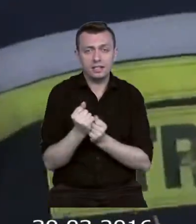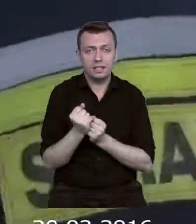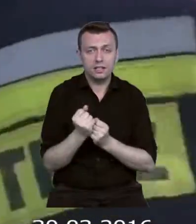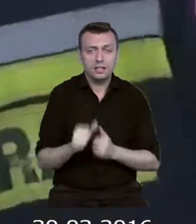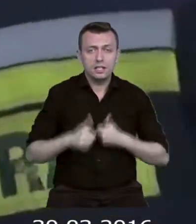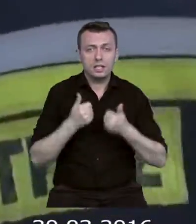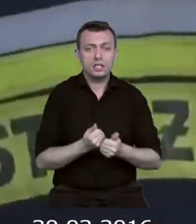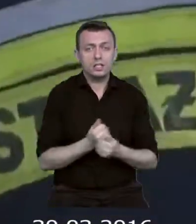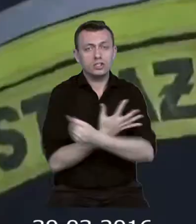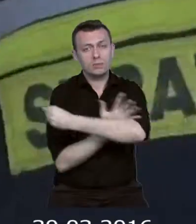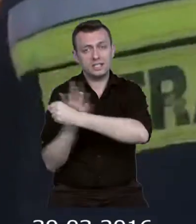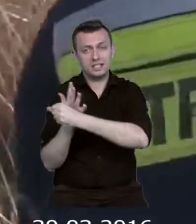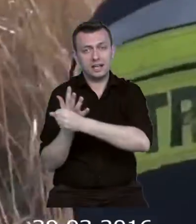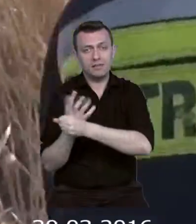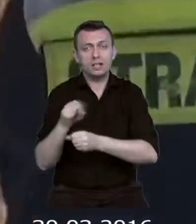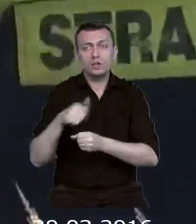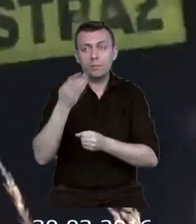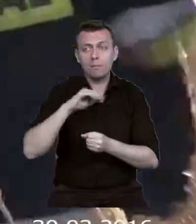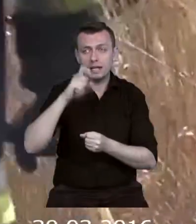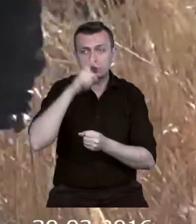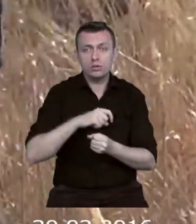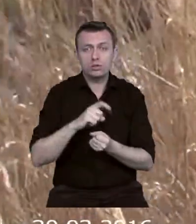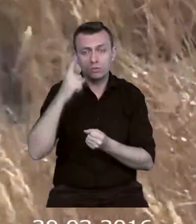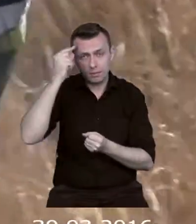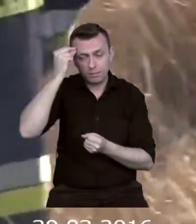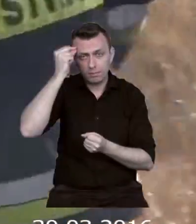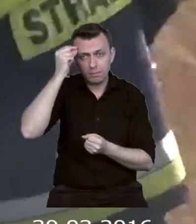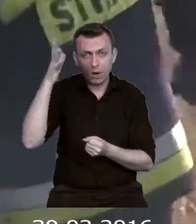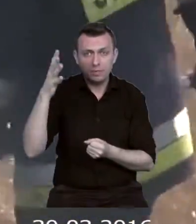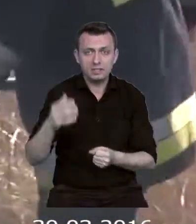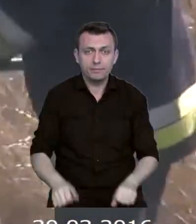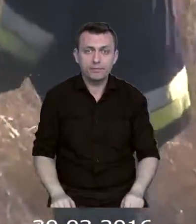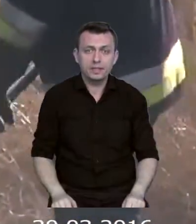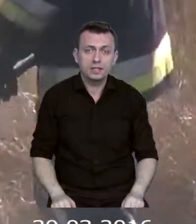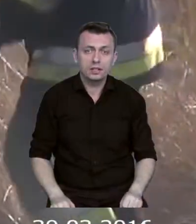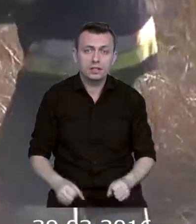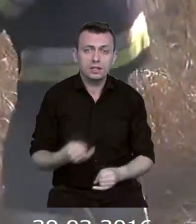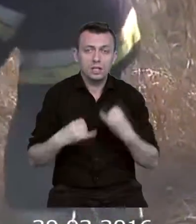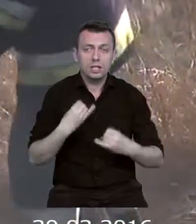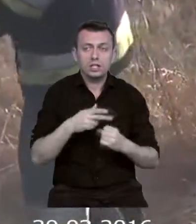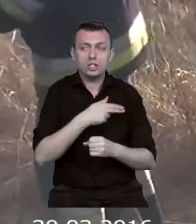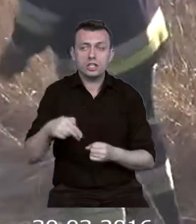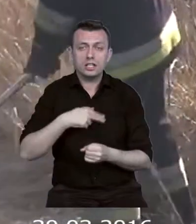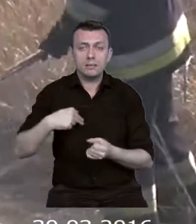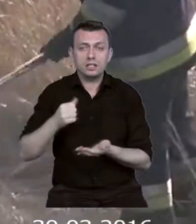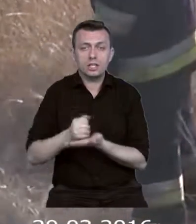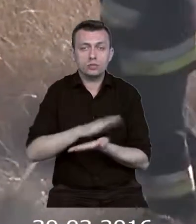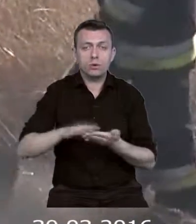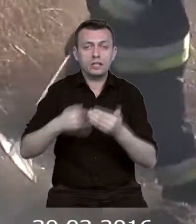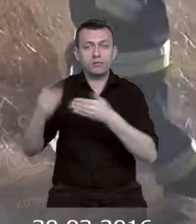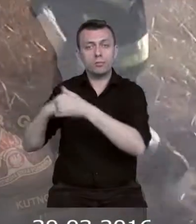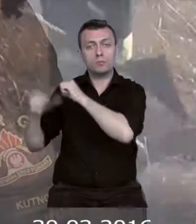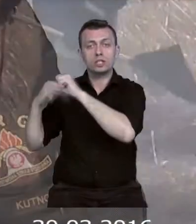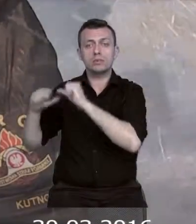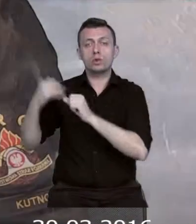pożar zostanie ugaszony, a już pojawia się kolejny, alarmują strażacy. Jeżeli chodzi o nasz powiat, to w